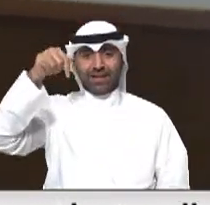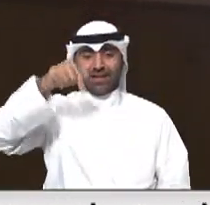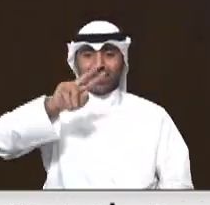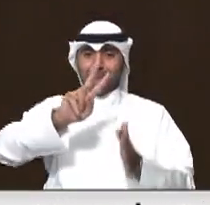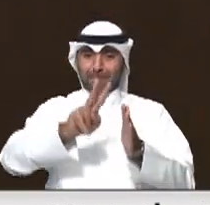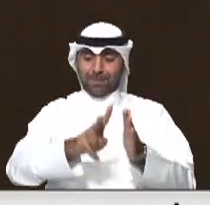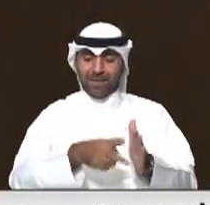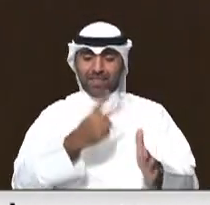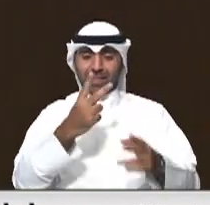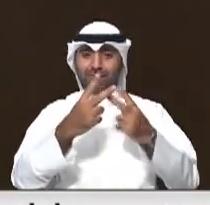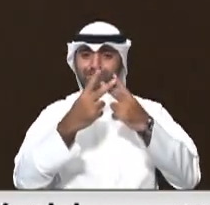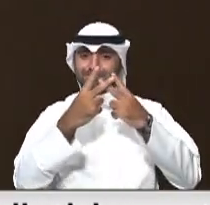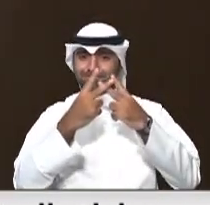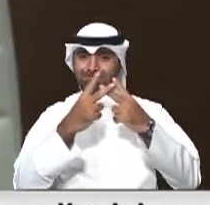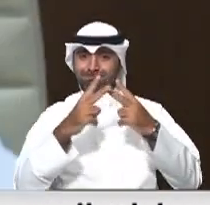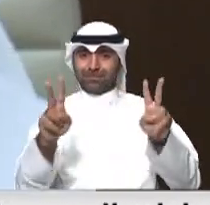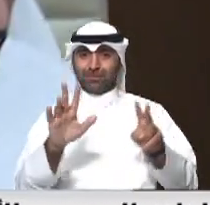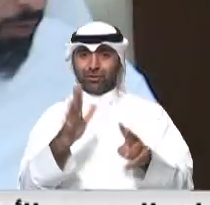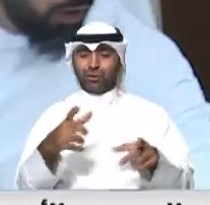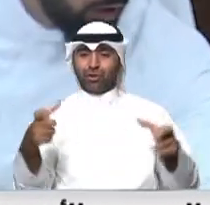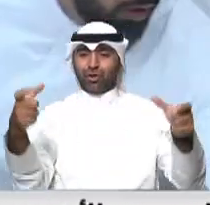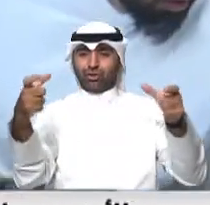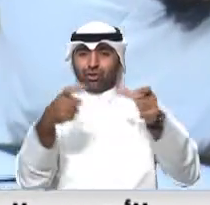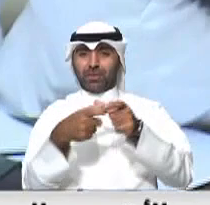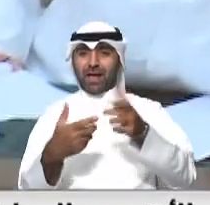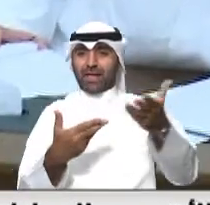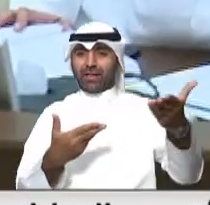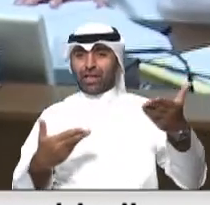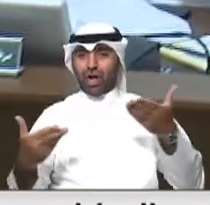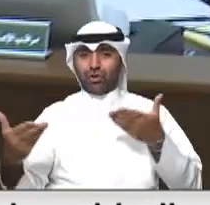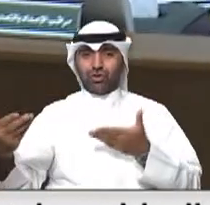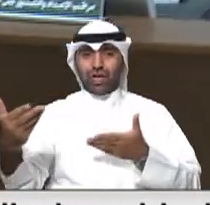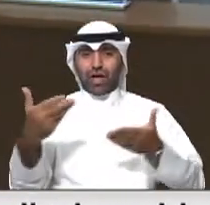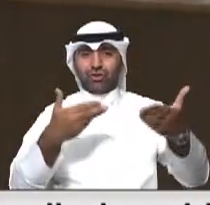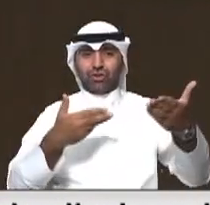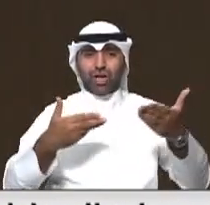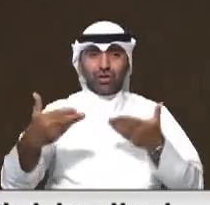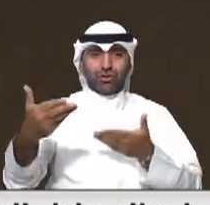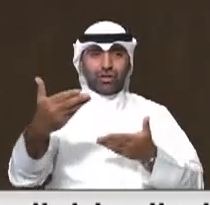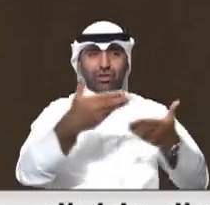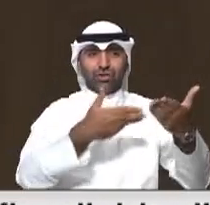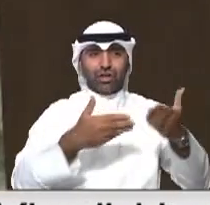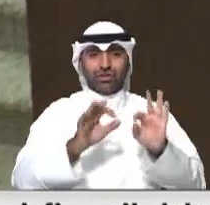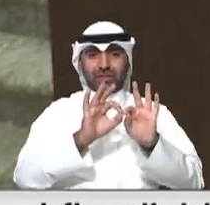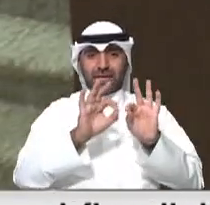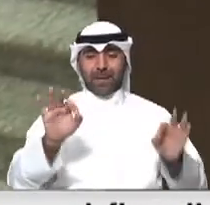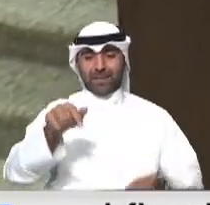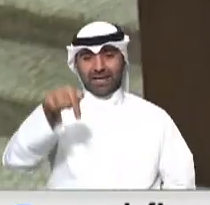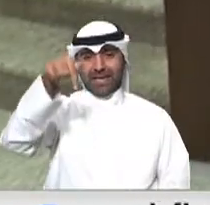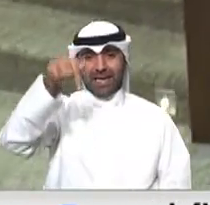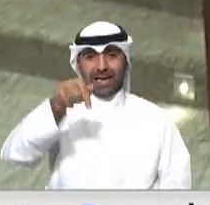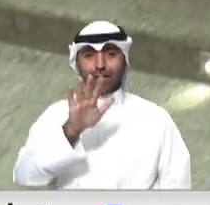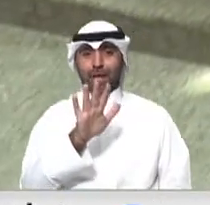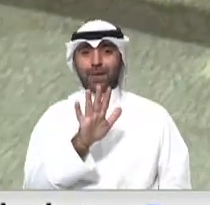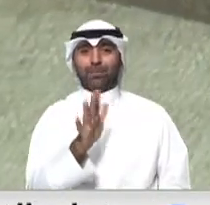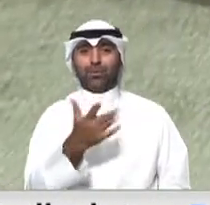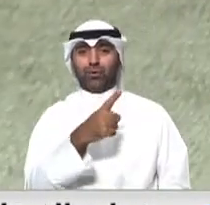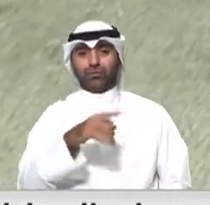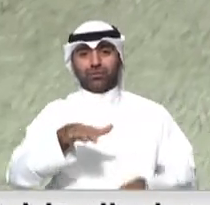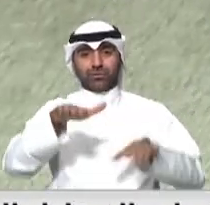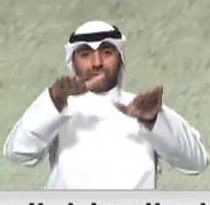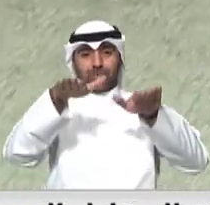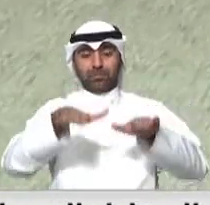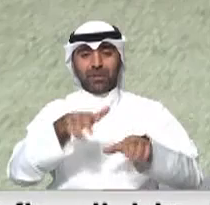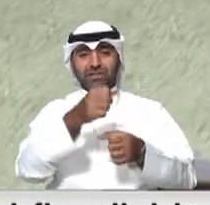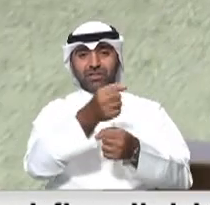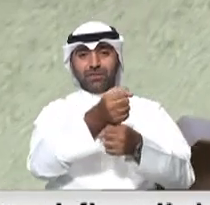غني بالموافقات للعديد من المقترحات، فبرئاسة عبدالله المحري وحضور كافة الأعضاء اعتمد